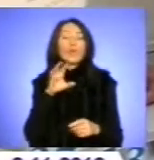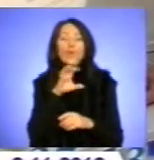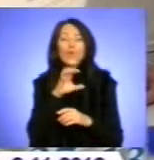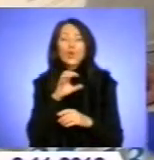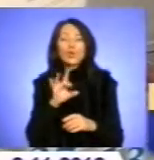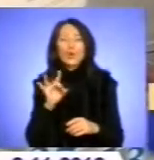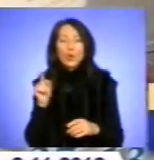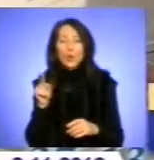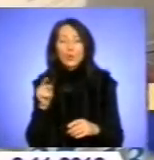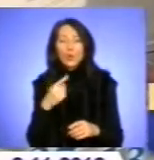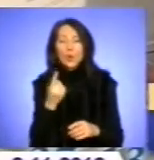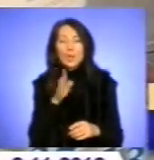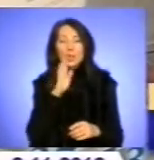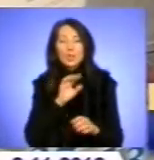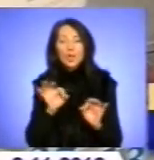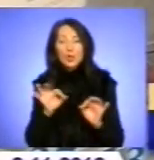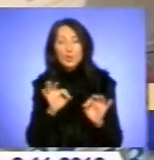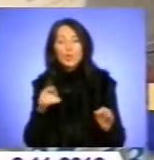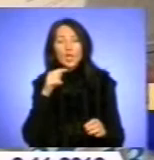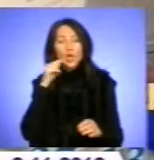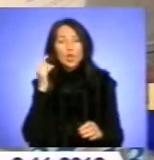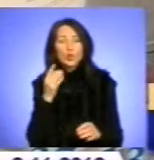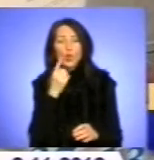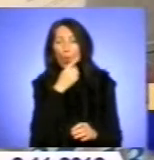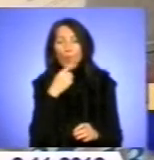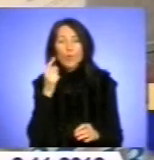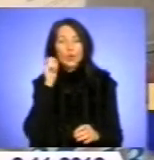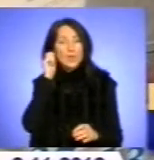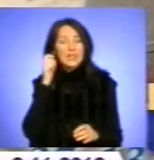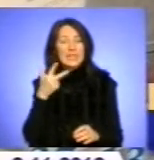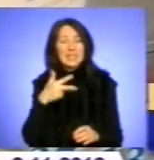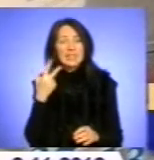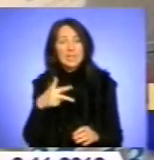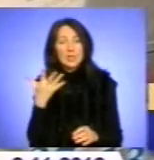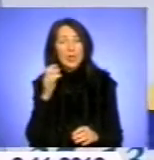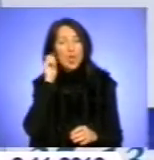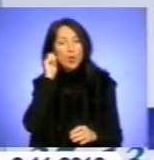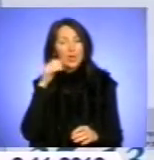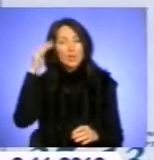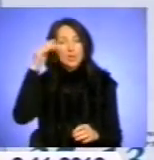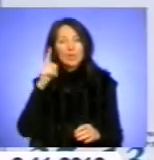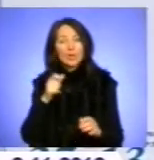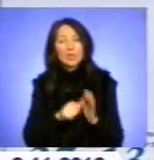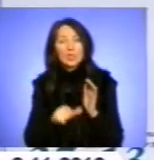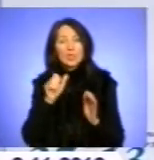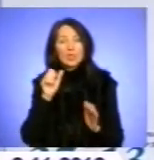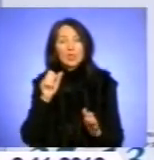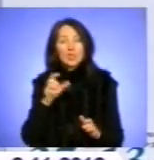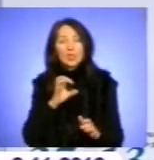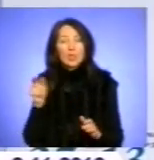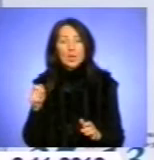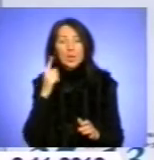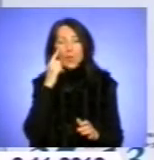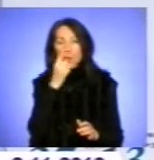з них розмовляла російською мовою, вік 30-35 років, ріст 160 см, очі сірого кольору,